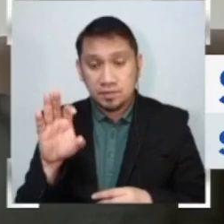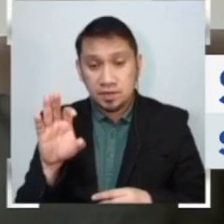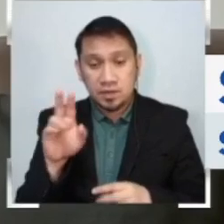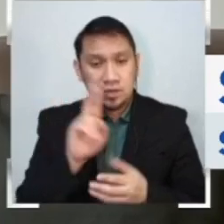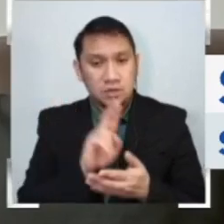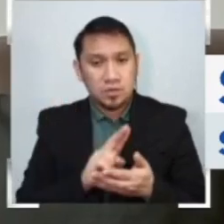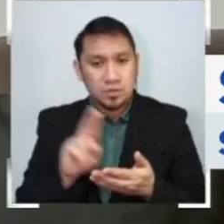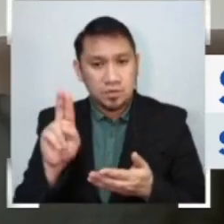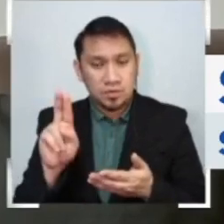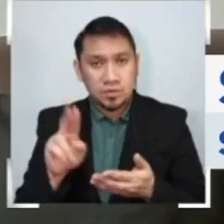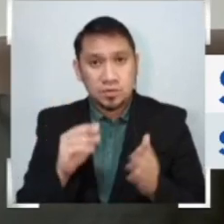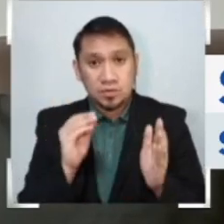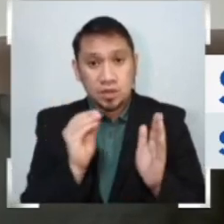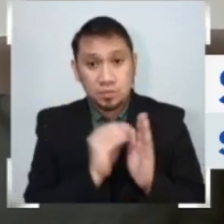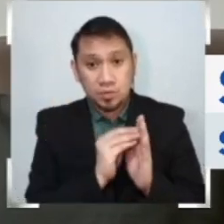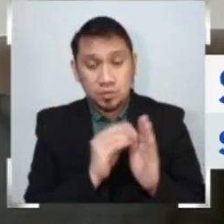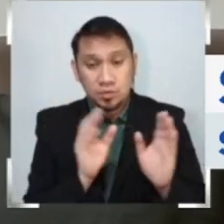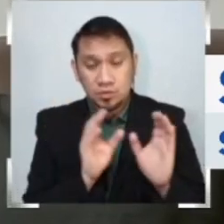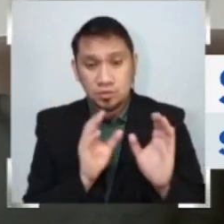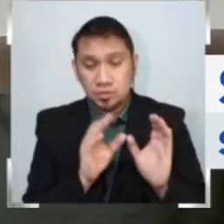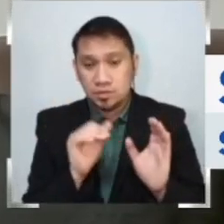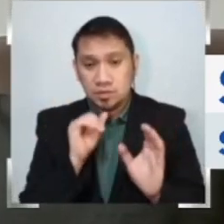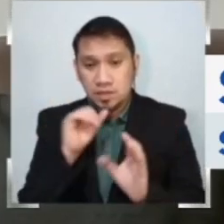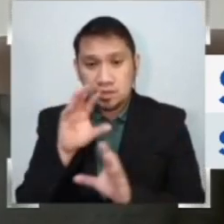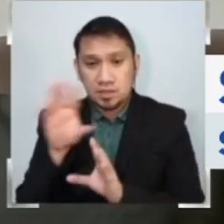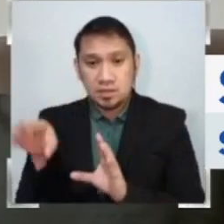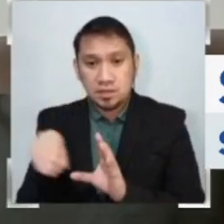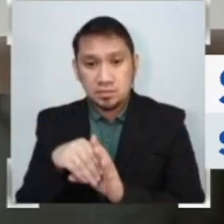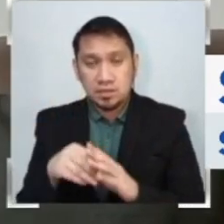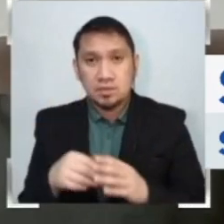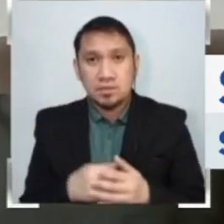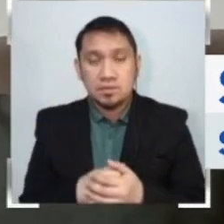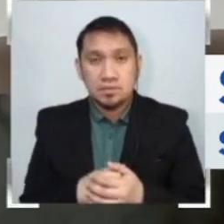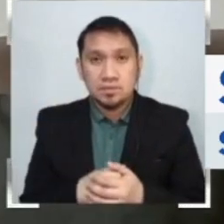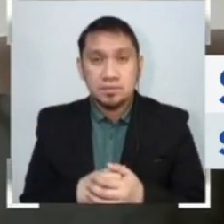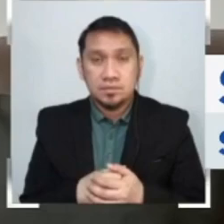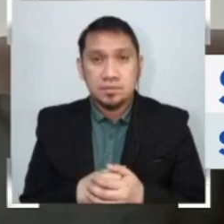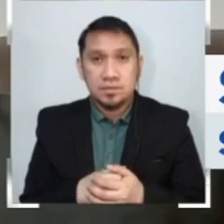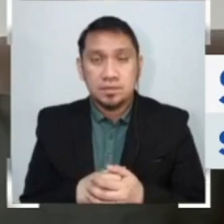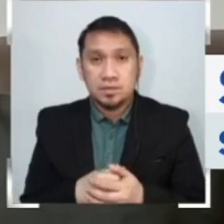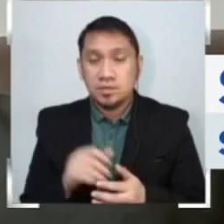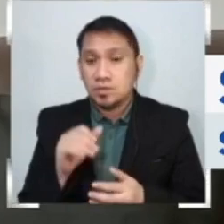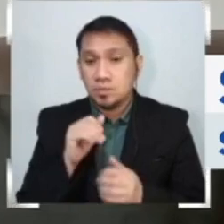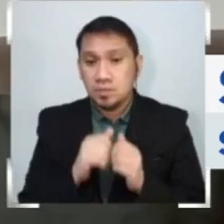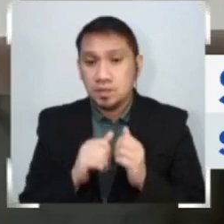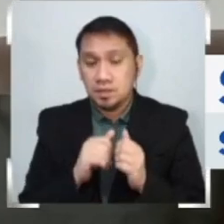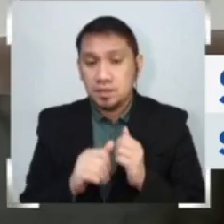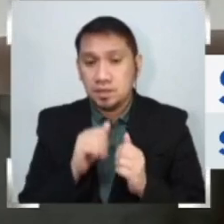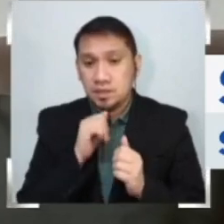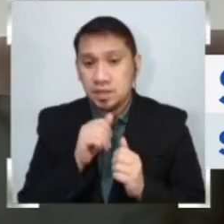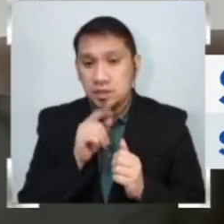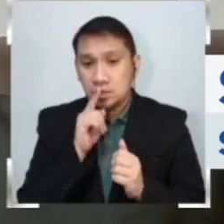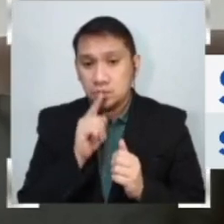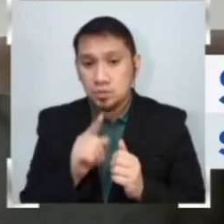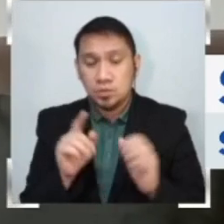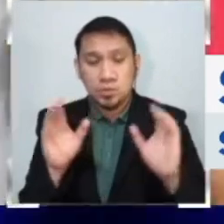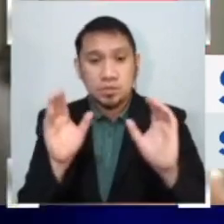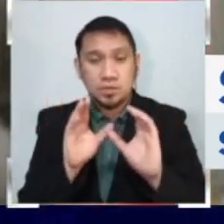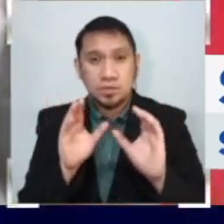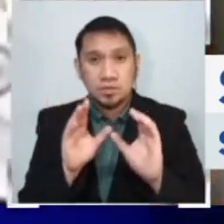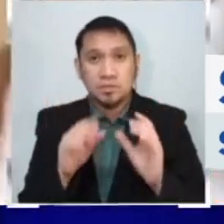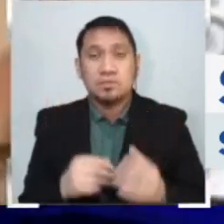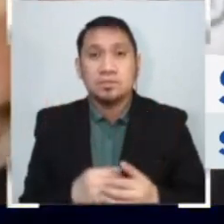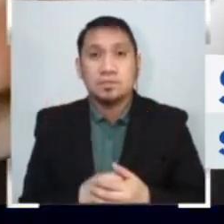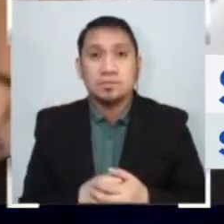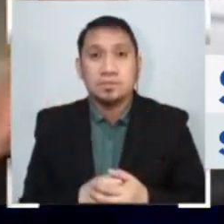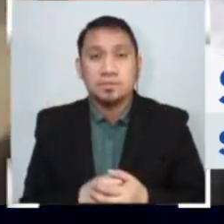dun sa certificate is not among those accredited. So dalawa ang nag-certify na hindi totoo yung certificate na ino-offer itong ating subject.